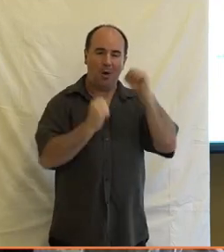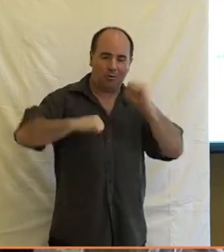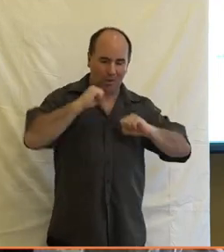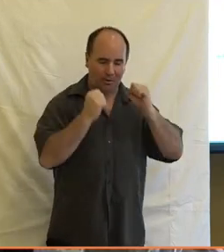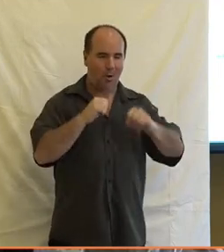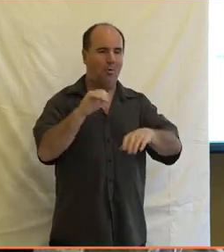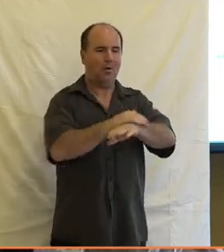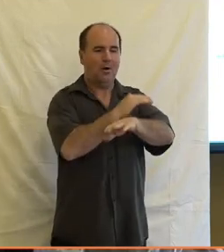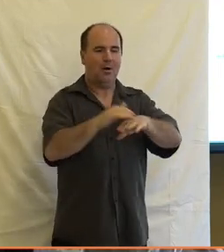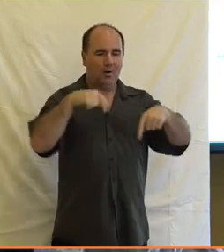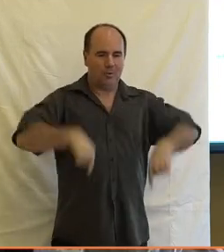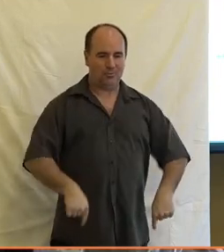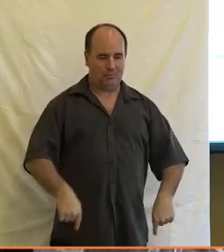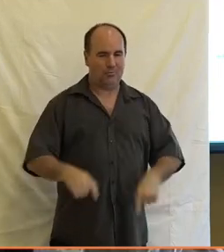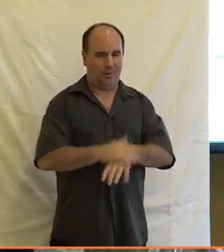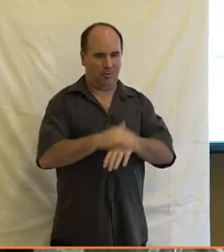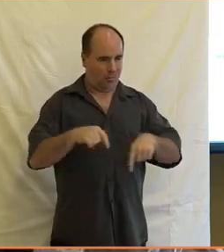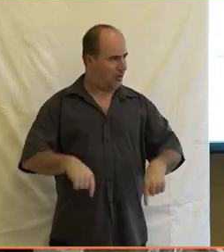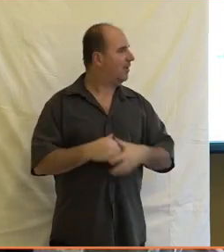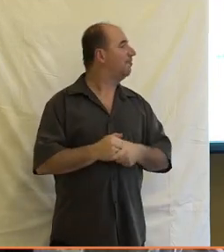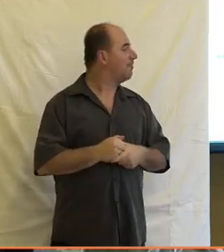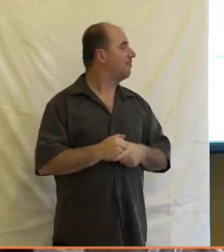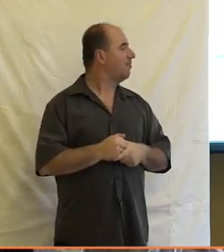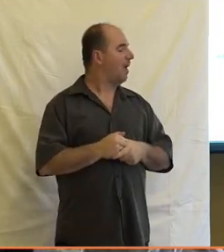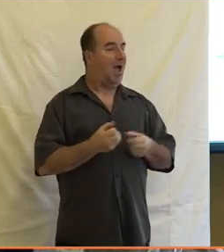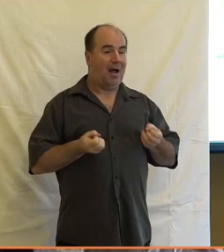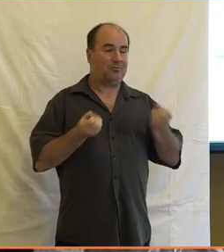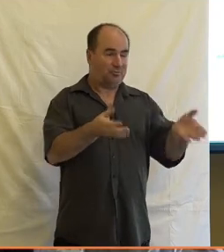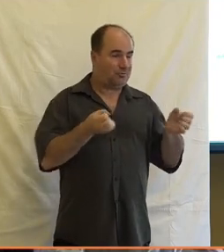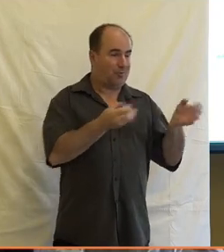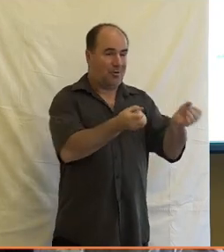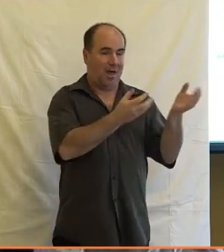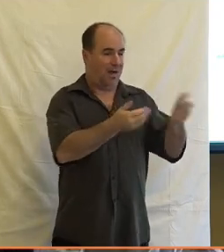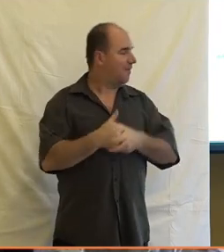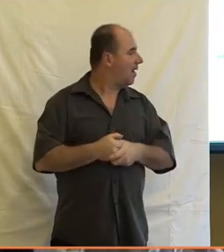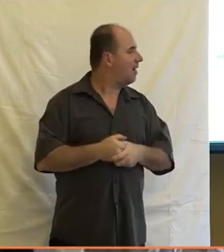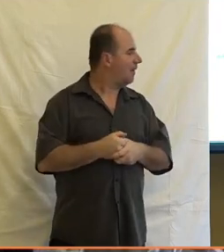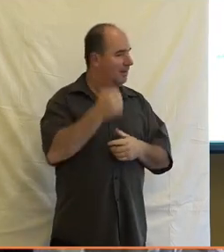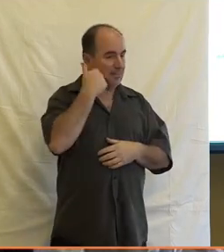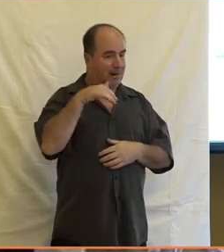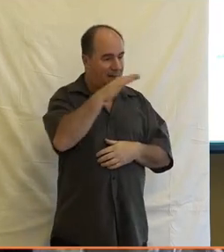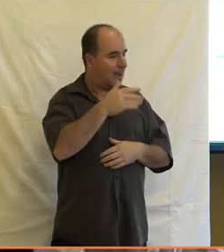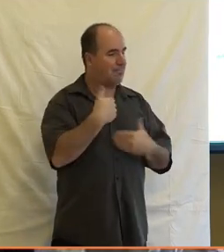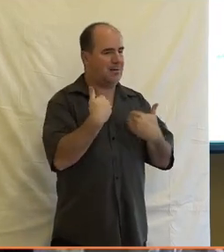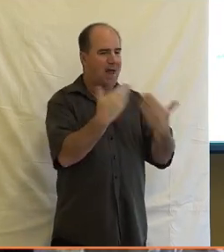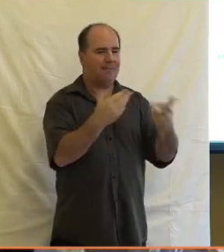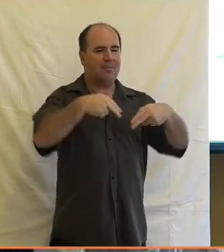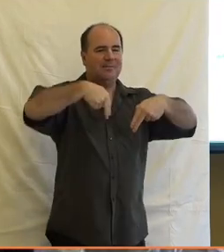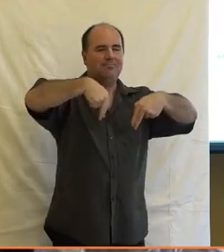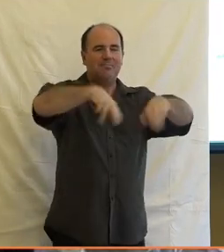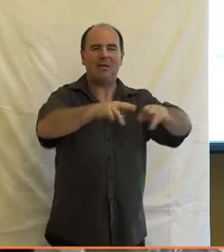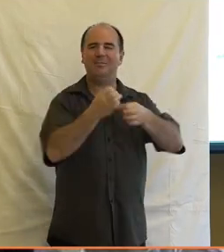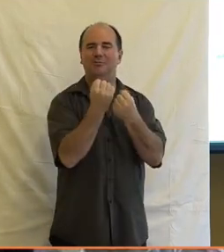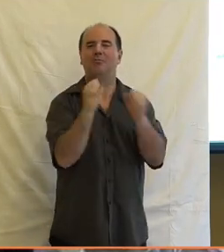domácnost s hlasem a vlastně dodáváme těm lidem to, co jsem dříve ztratila, a čili dáváme jim zpátky